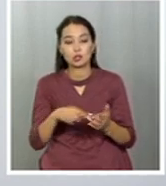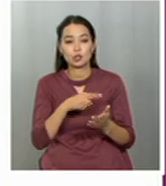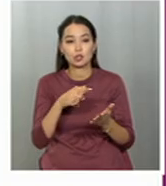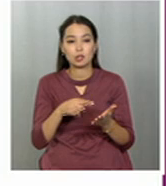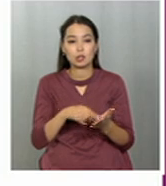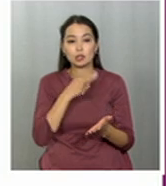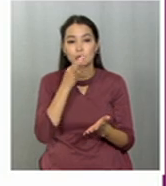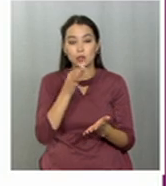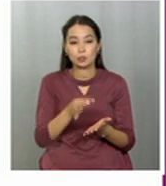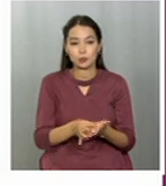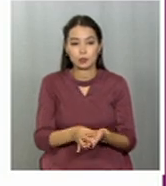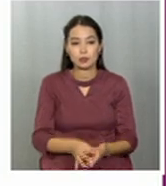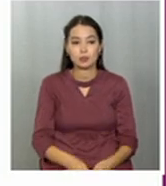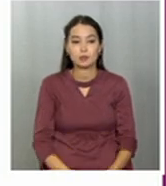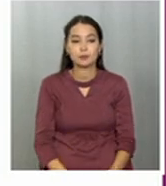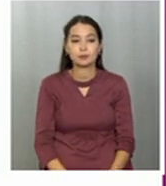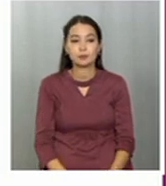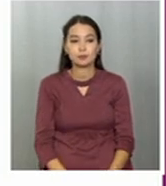беріңіздер.